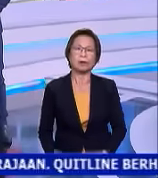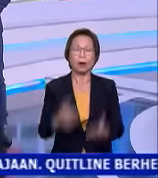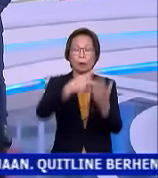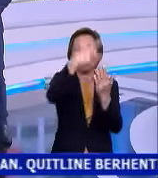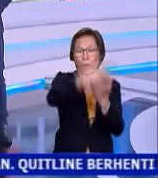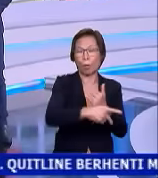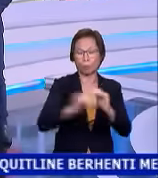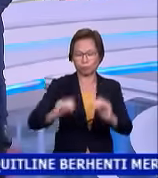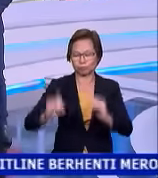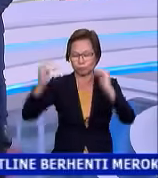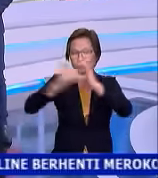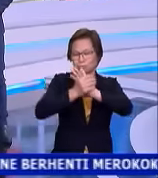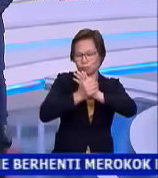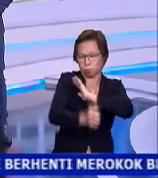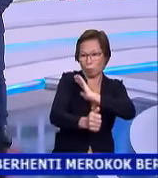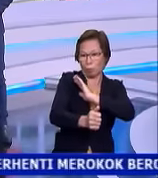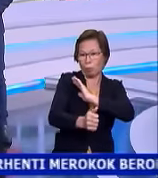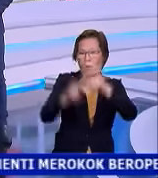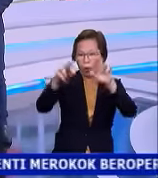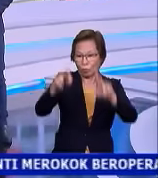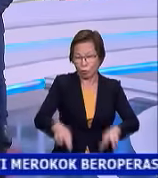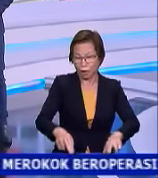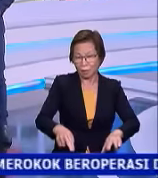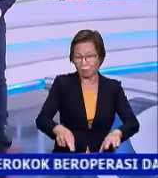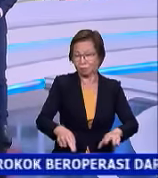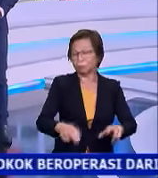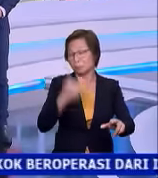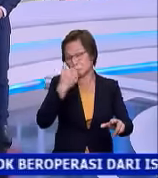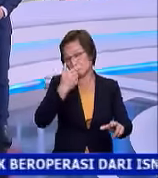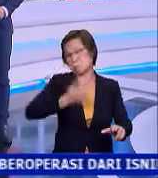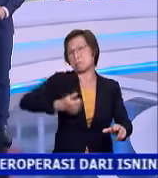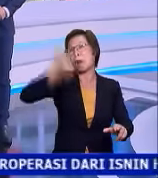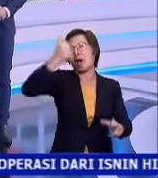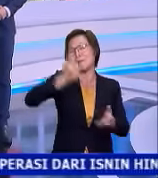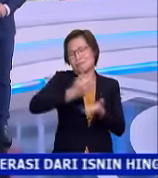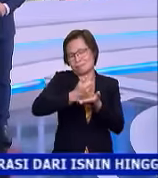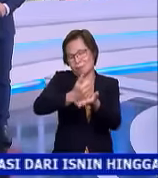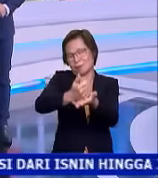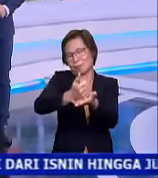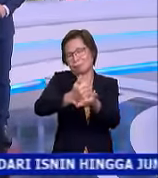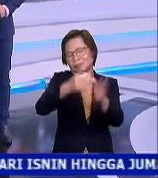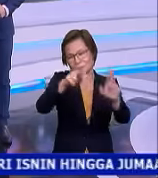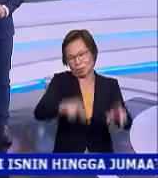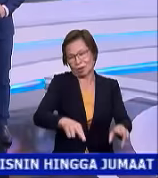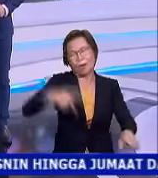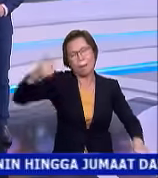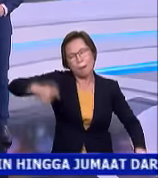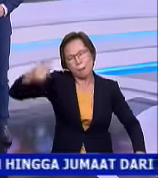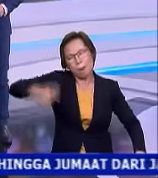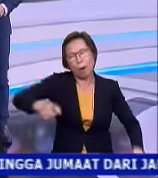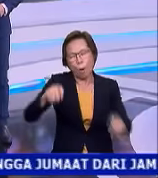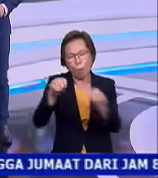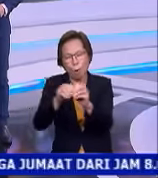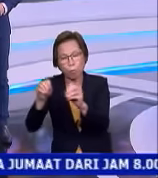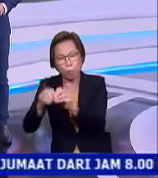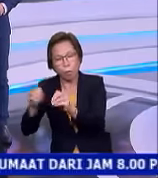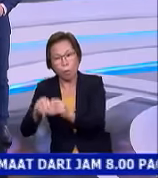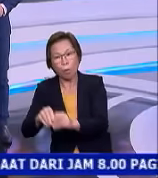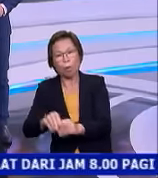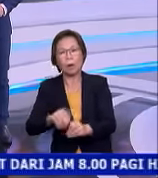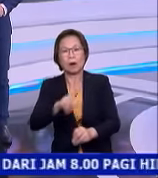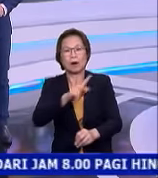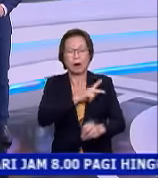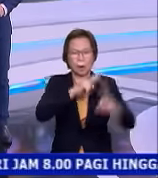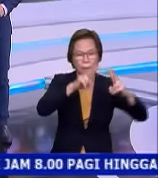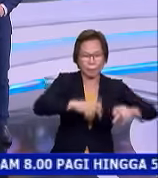Inisiatif menaik taraf kemahiran dalam kalangan rakyat antara langkah terbaik bagi membantu rakyat dan usaha itu perlu dipergiat. Ketua